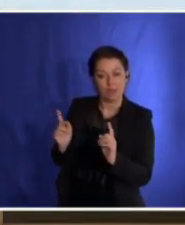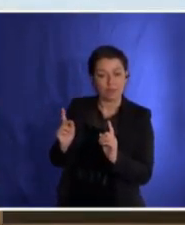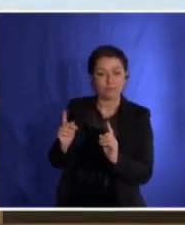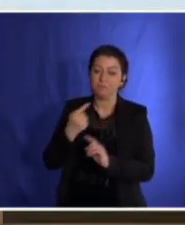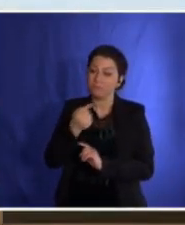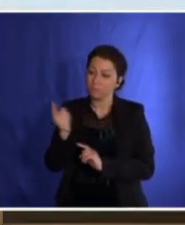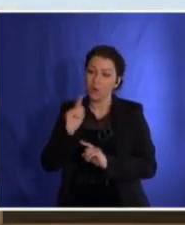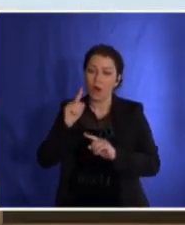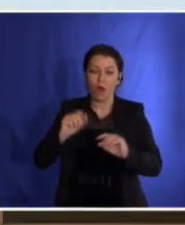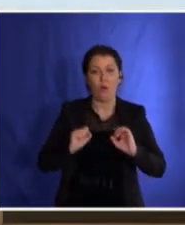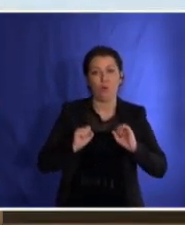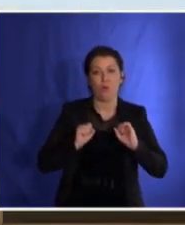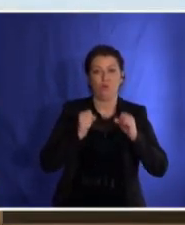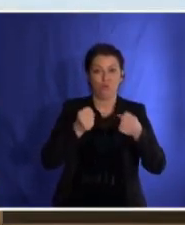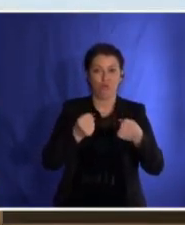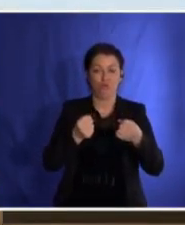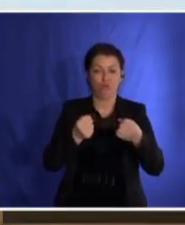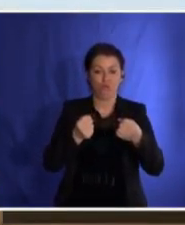ein.